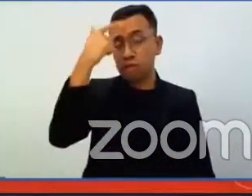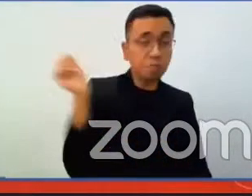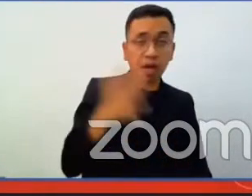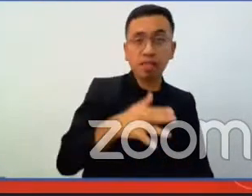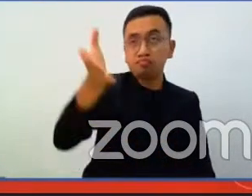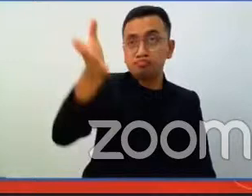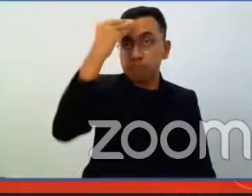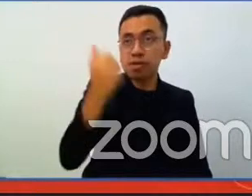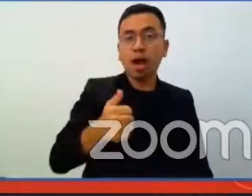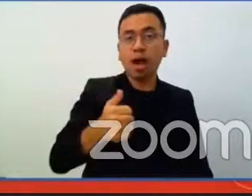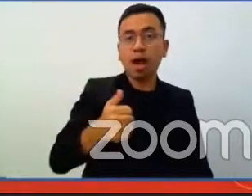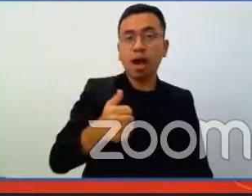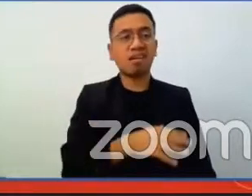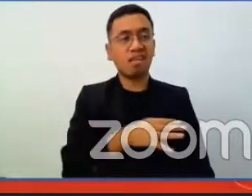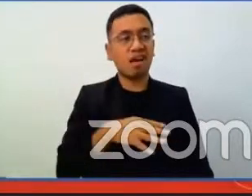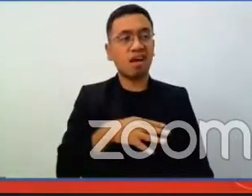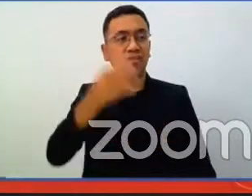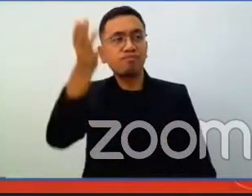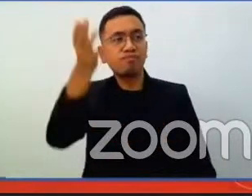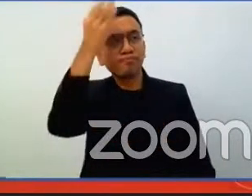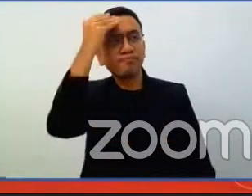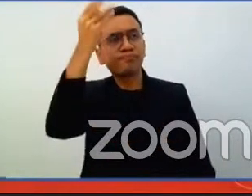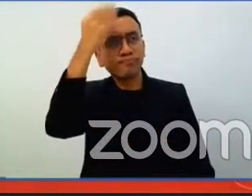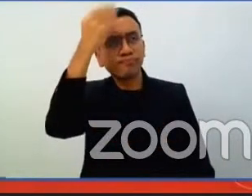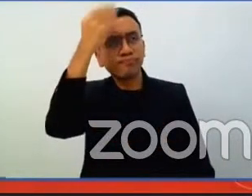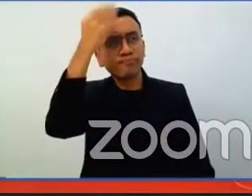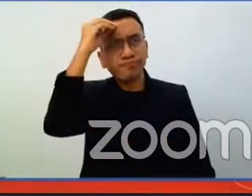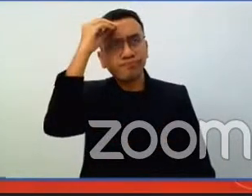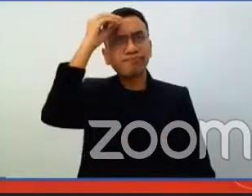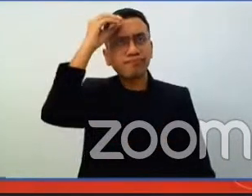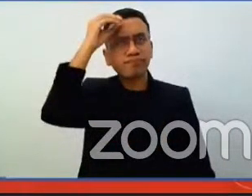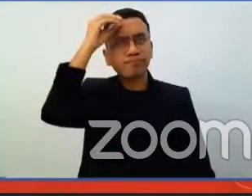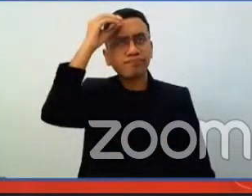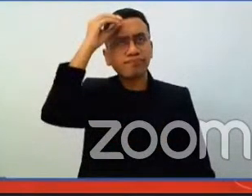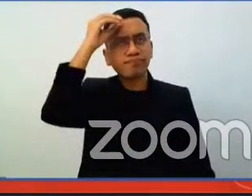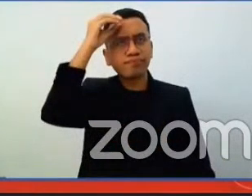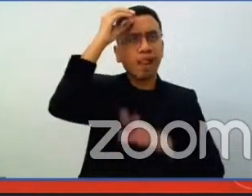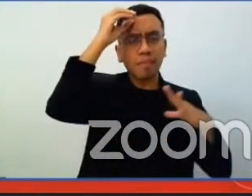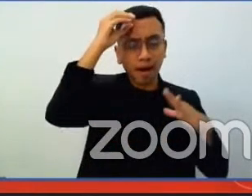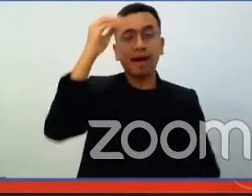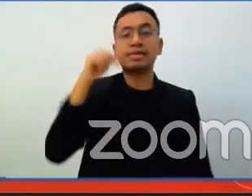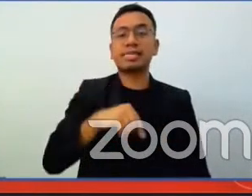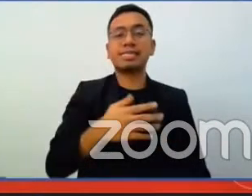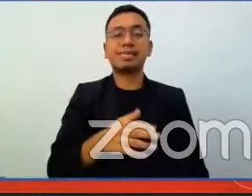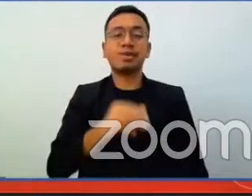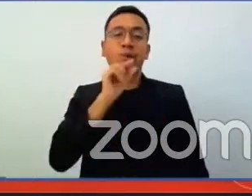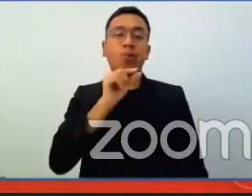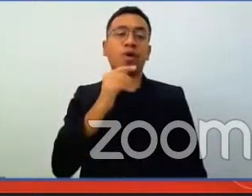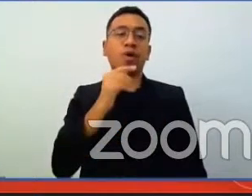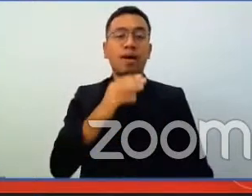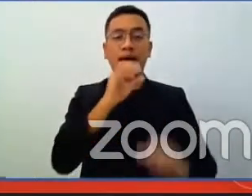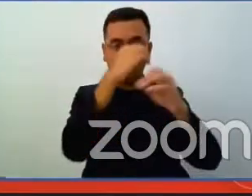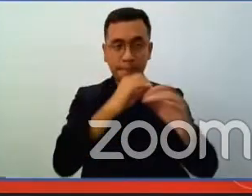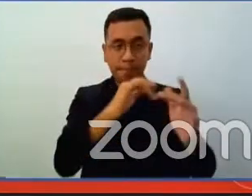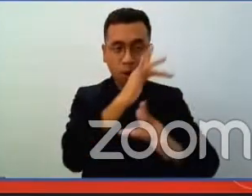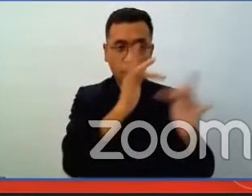mana virtual lab ini bisa mengakomodasi kecepatan dari belajar siswa tersebut.